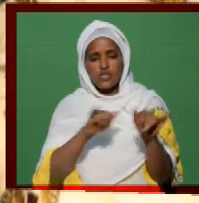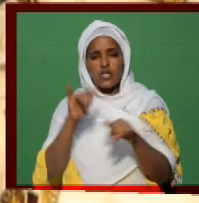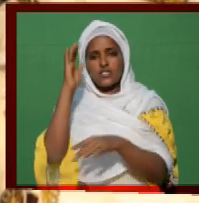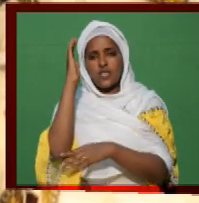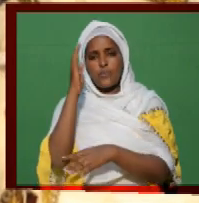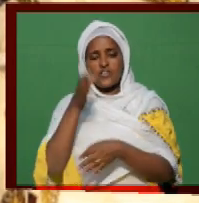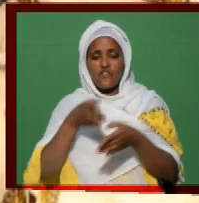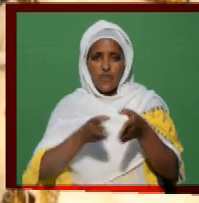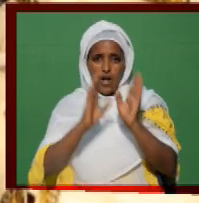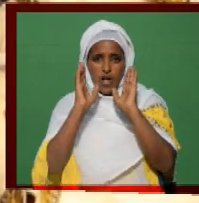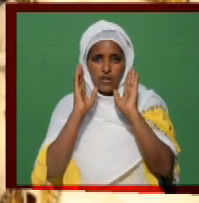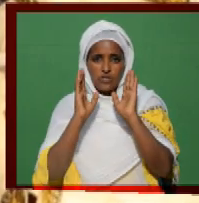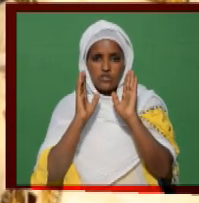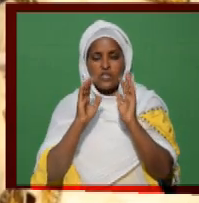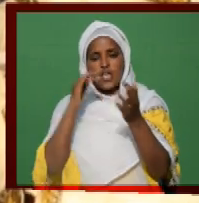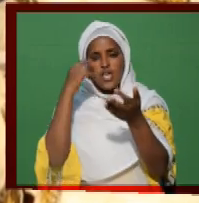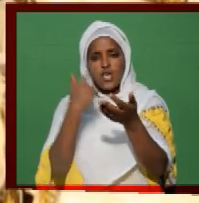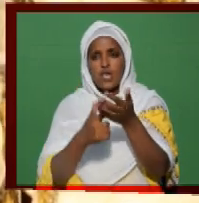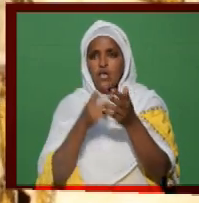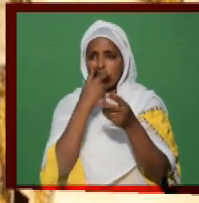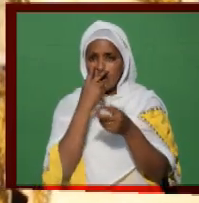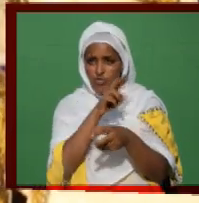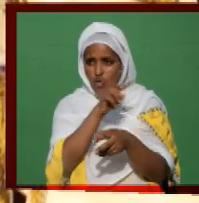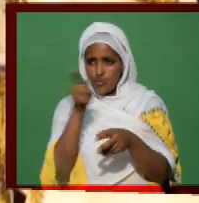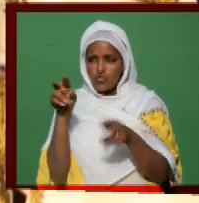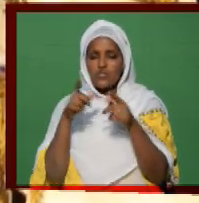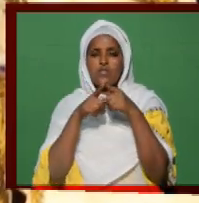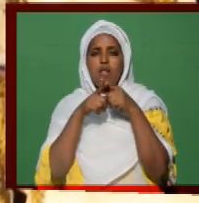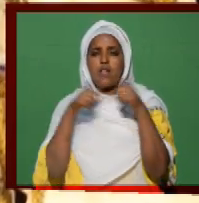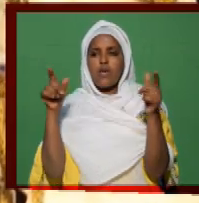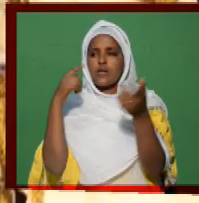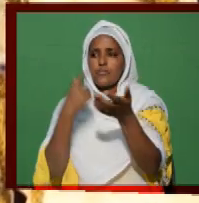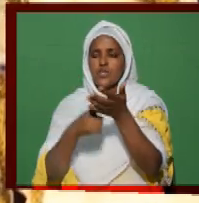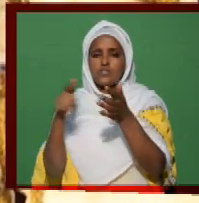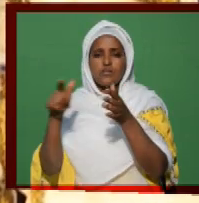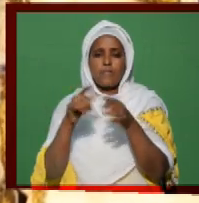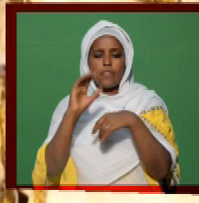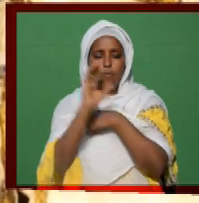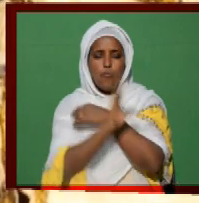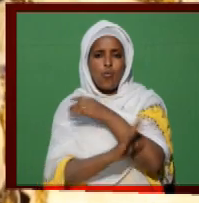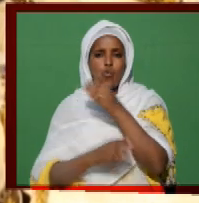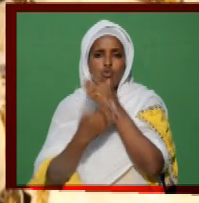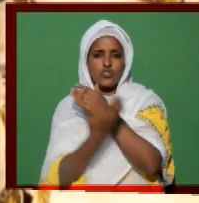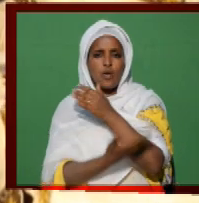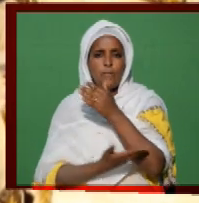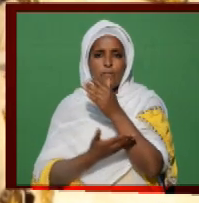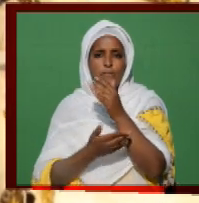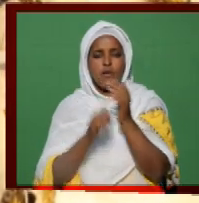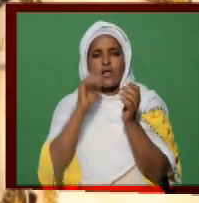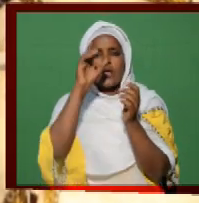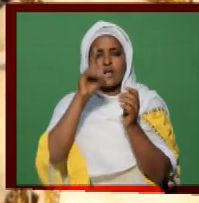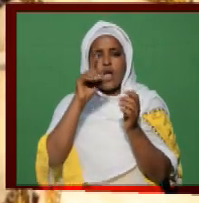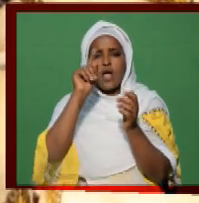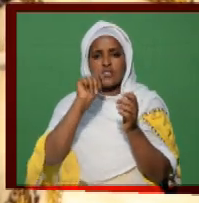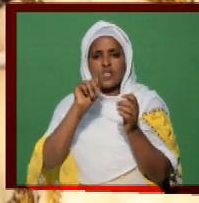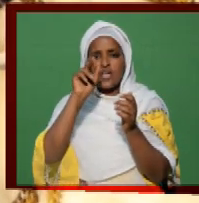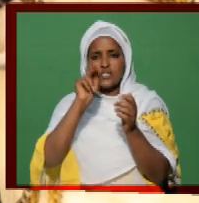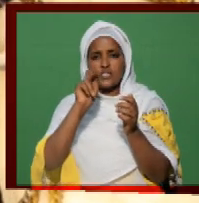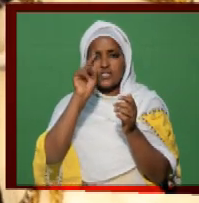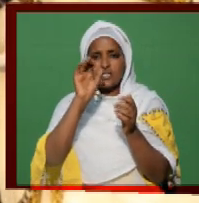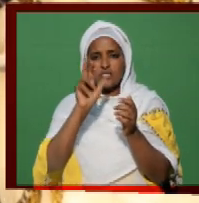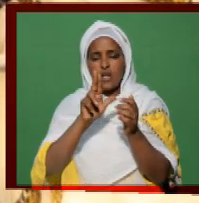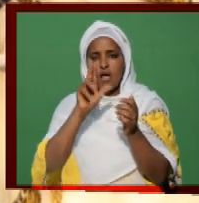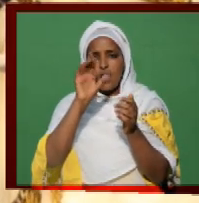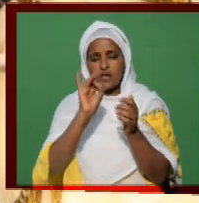ፈቃድ ጊዜ ገቢር ለእግዚአብሔር እንደሚባለው ይሄውን የምታዩትን ታላቅ በዚህ በጎጃም ካቴድራል